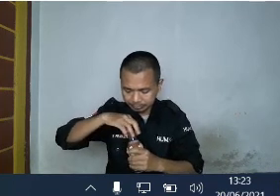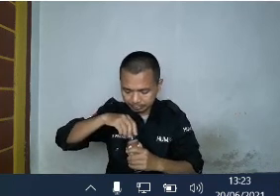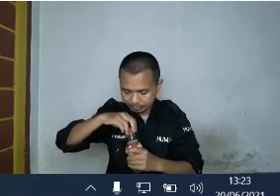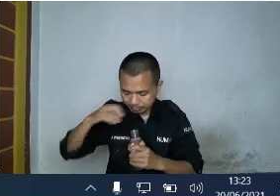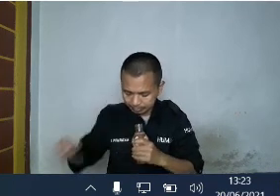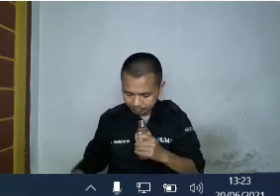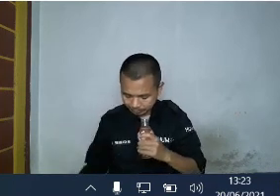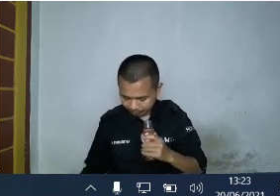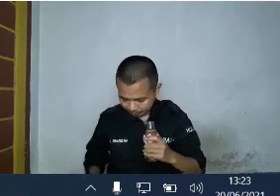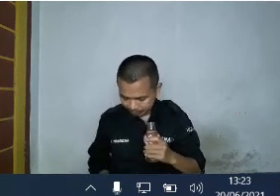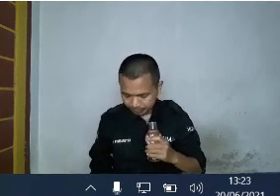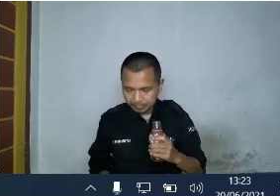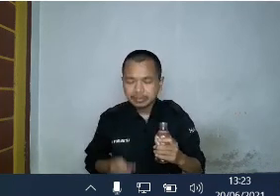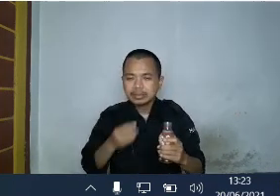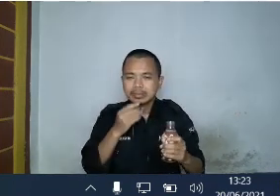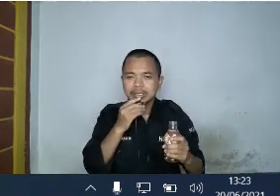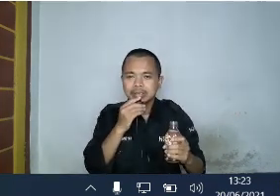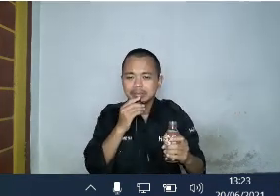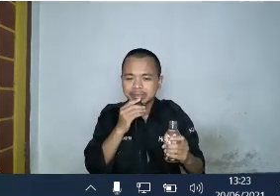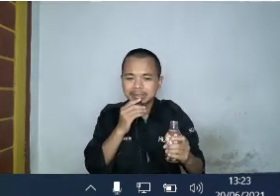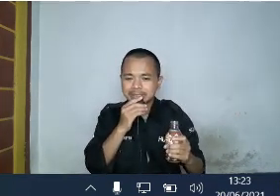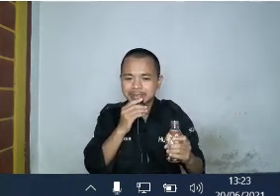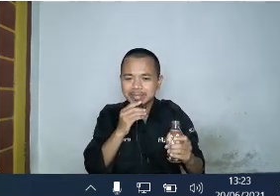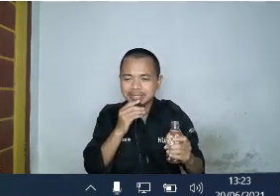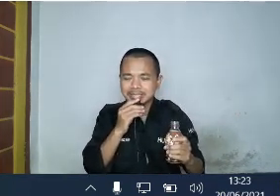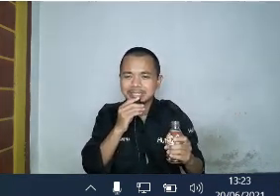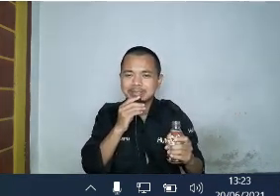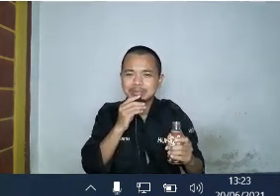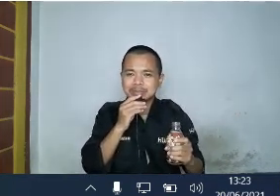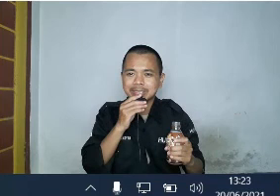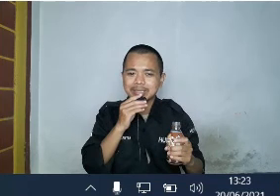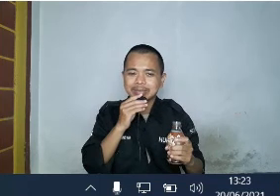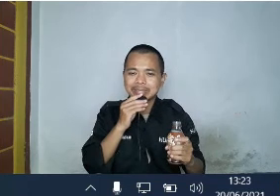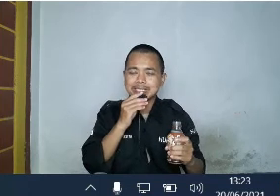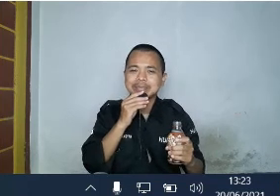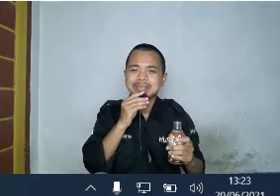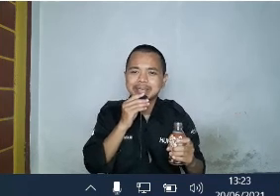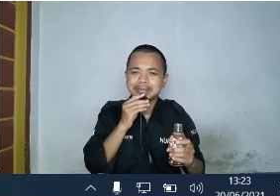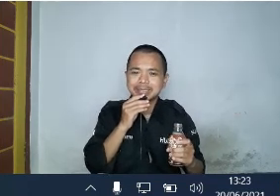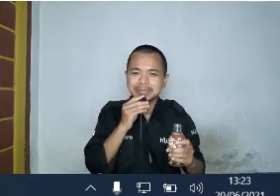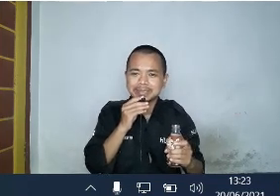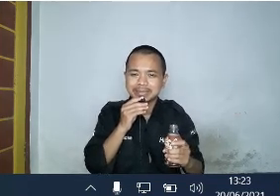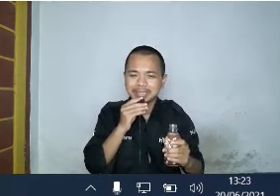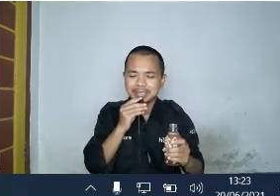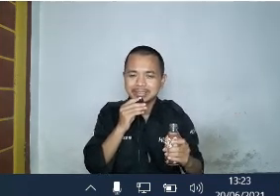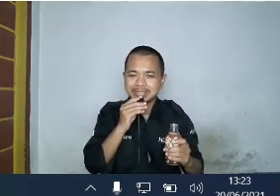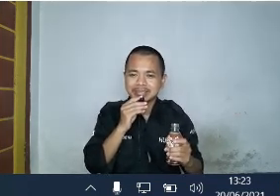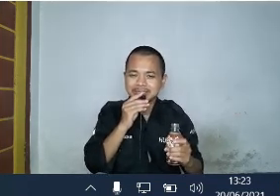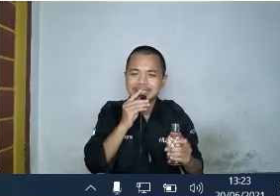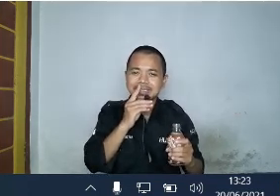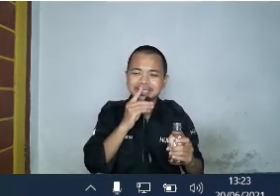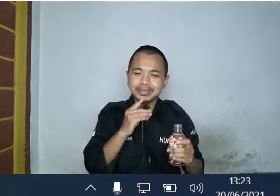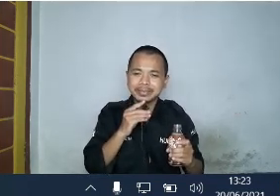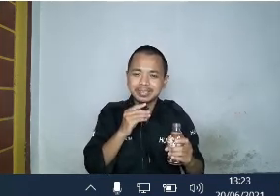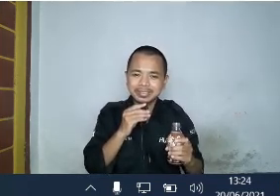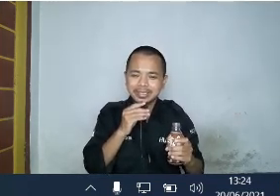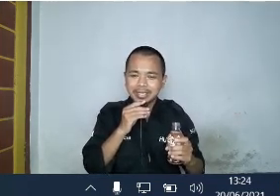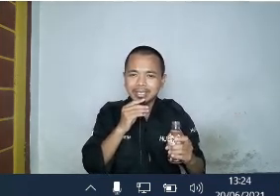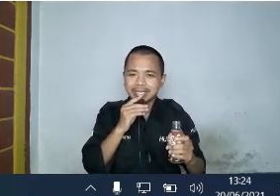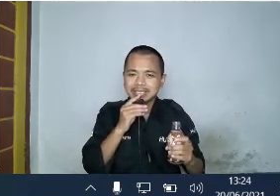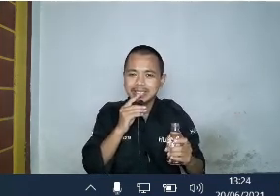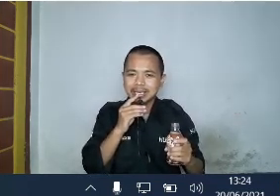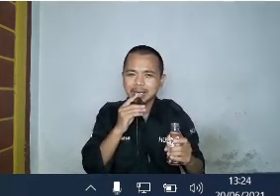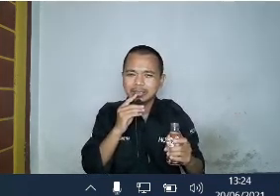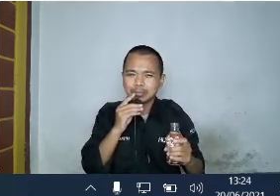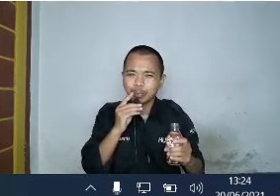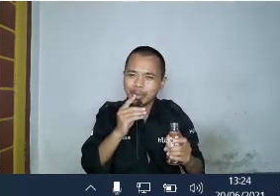Oh ya Ini udah sampai selesai jangan Sob jangan lupa subscribe ya teman-teman ya channel salira TV ini